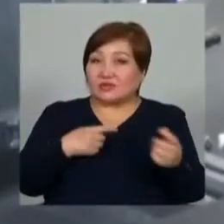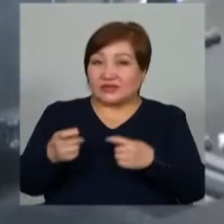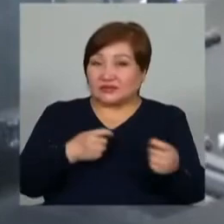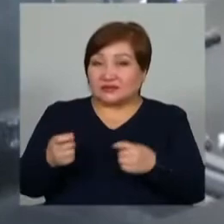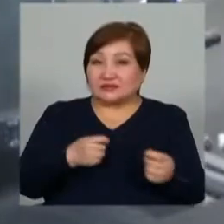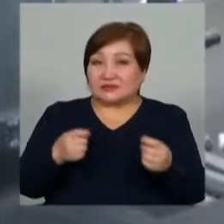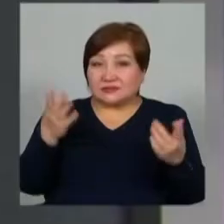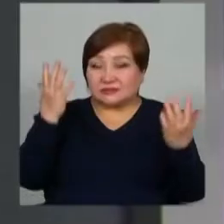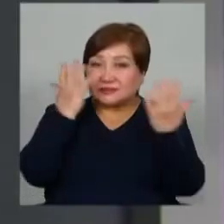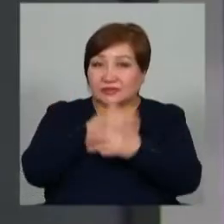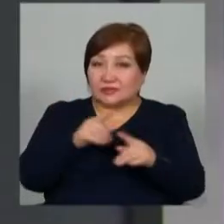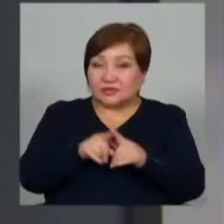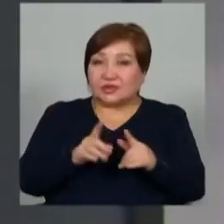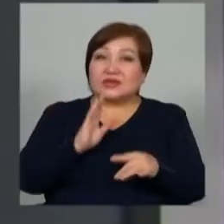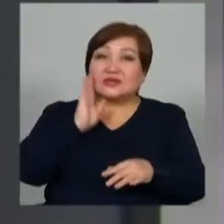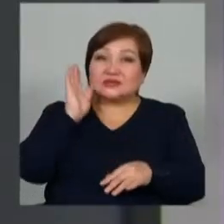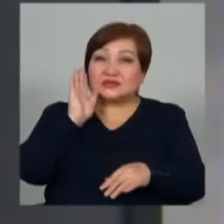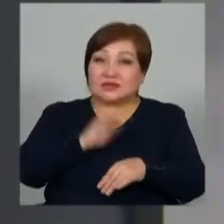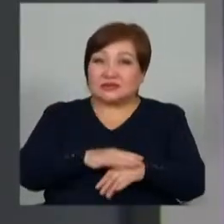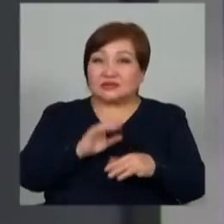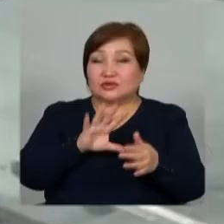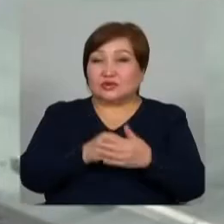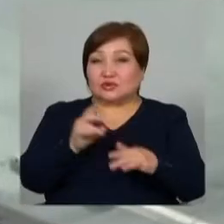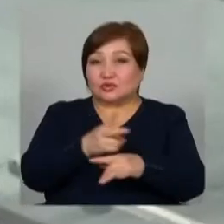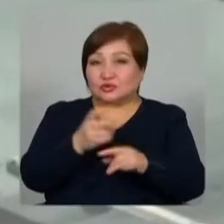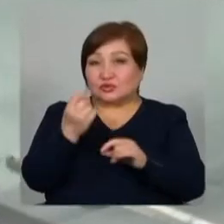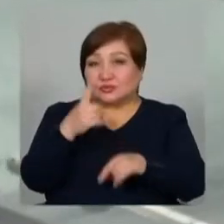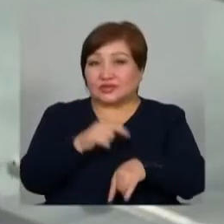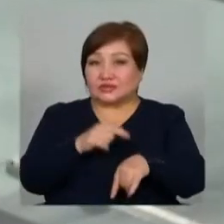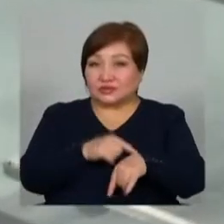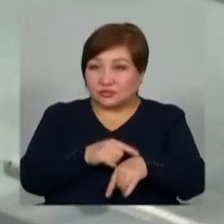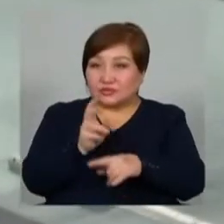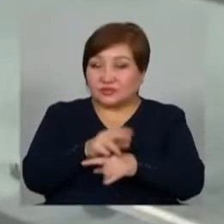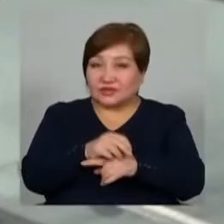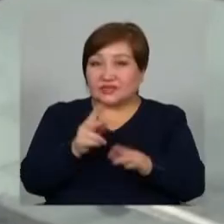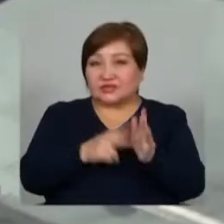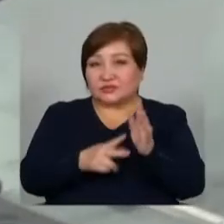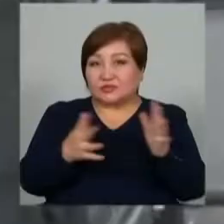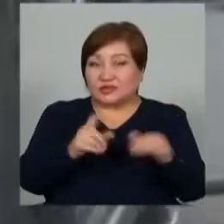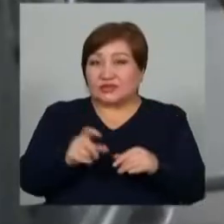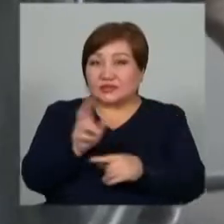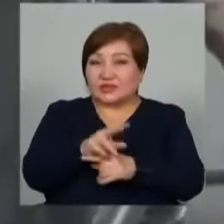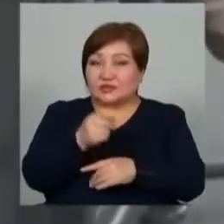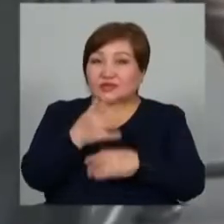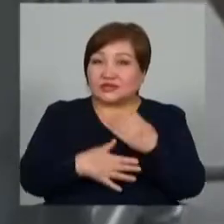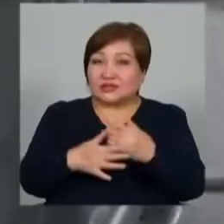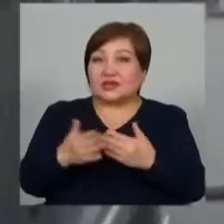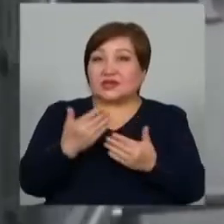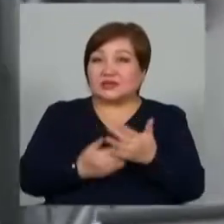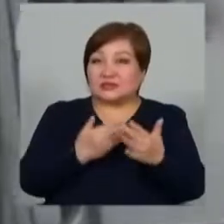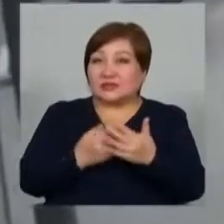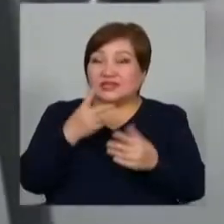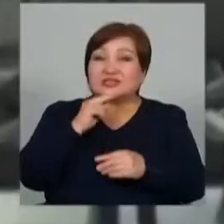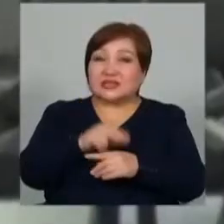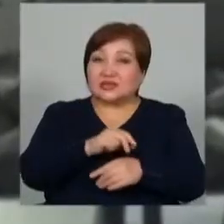түнгі 11-ге дейін жұмыс істейтін бұл фитнес залға күніне 70-ке жуық адам келеді. Ал орталықтың кеңесшісі бірінші кінәні өздерінен